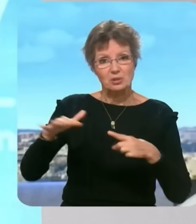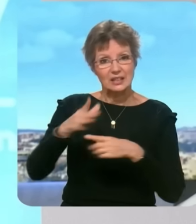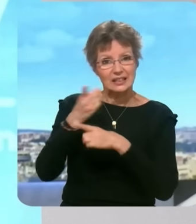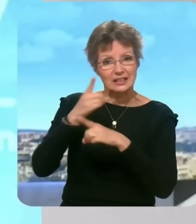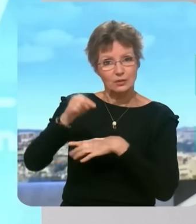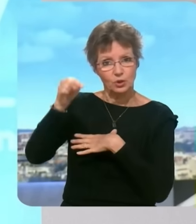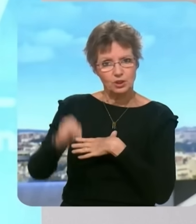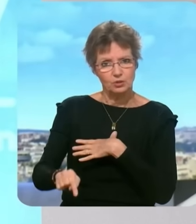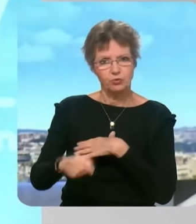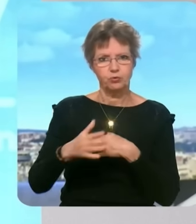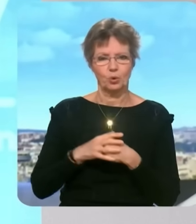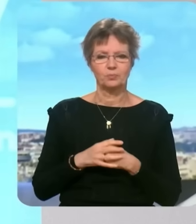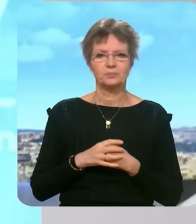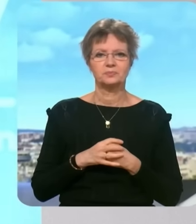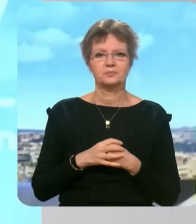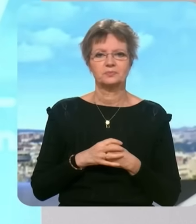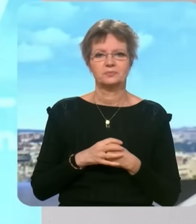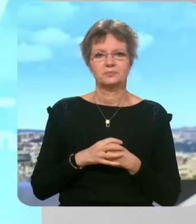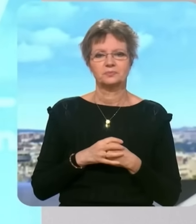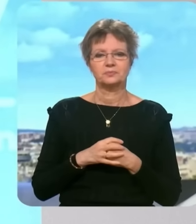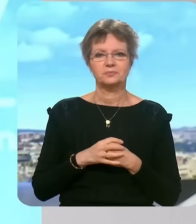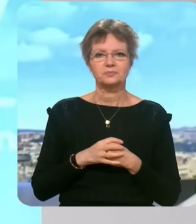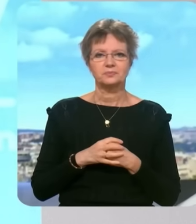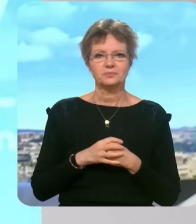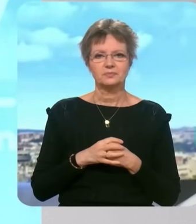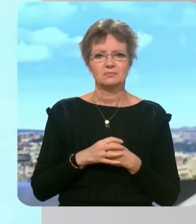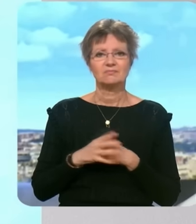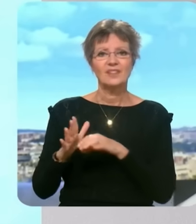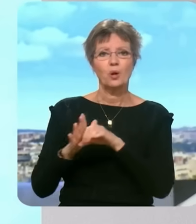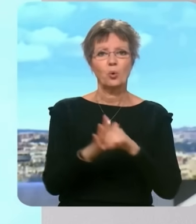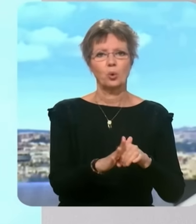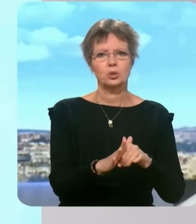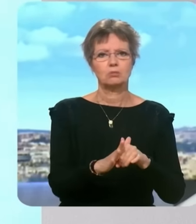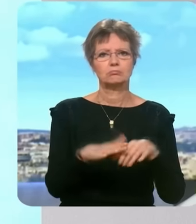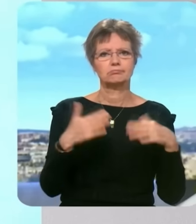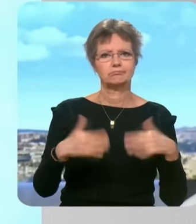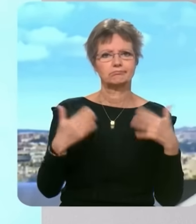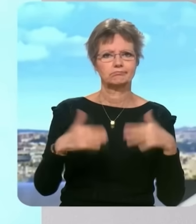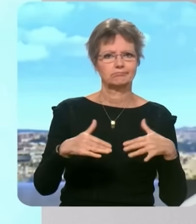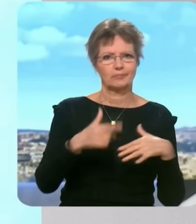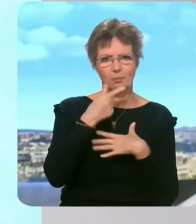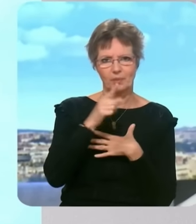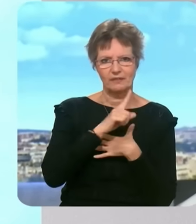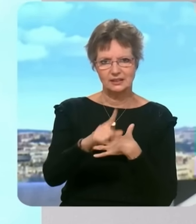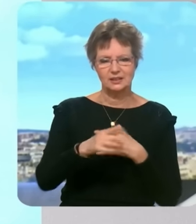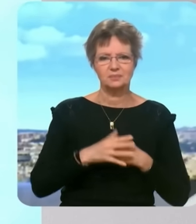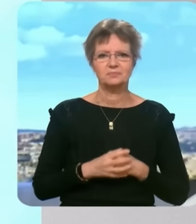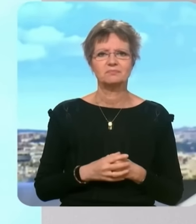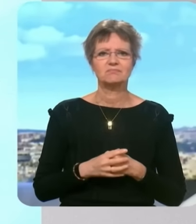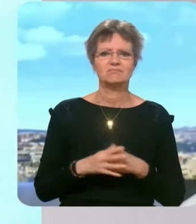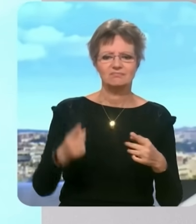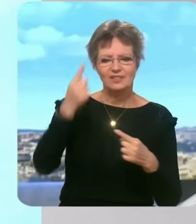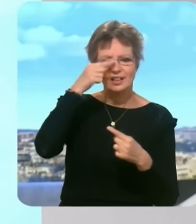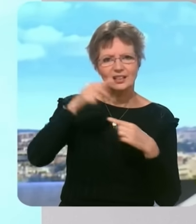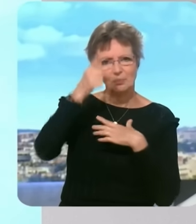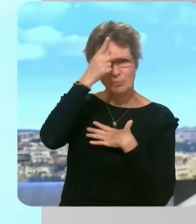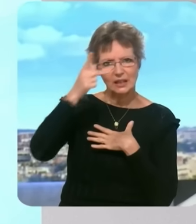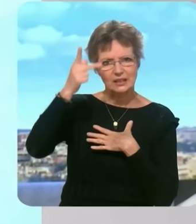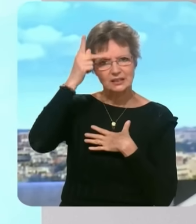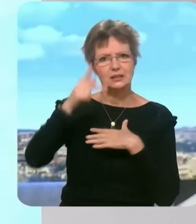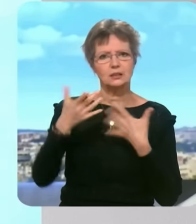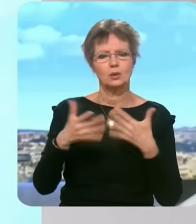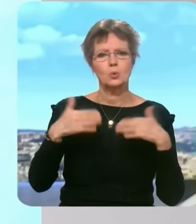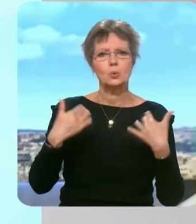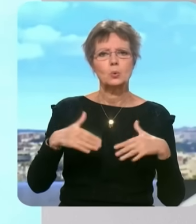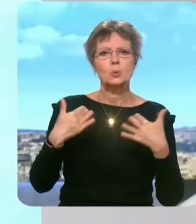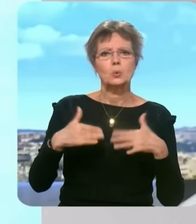porter la voix des Français au Parlement européen comme au niveau national. Pendant ce temps, à gauche, Marion Maréchal, les choses ne sont pas simples également. La question palestinienne est un point de crispation entre les